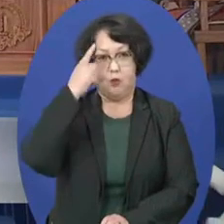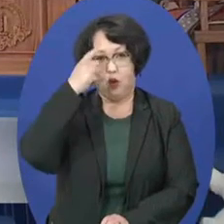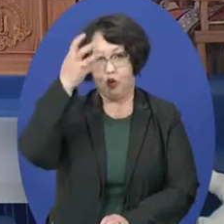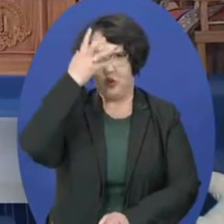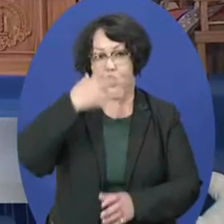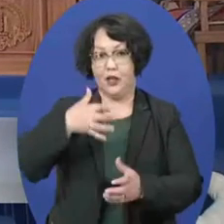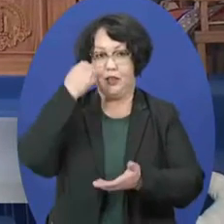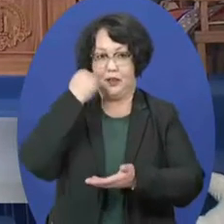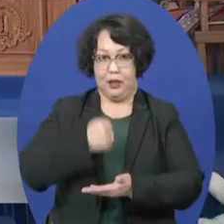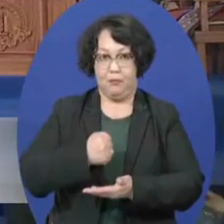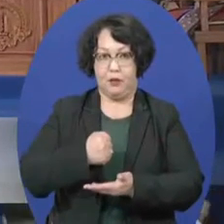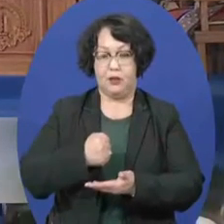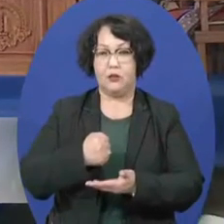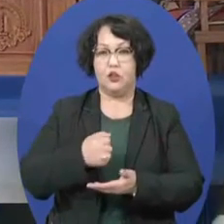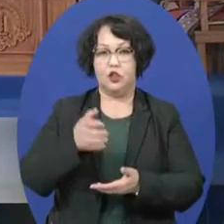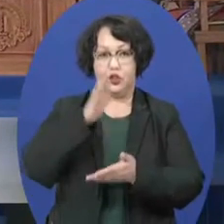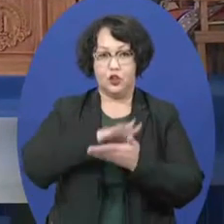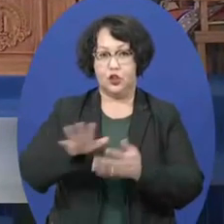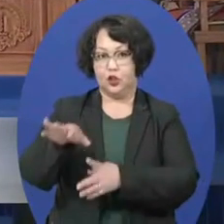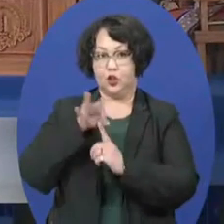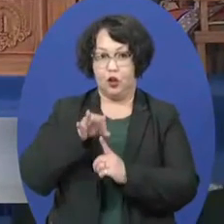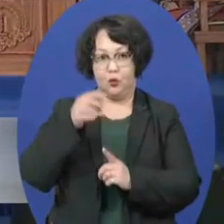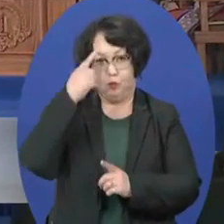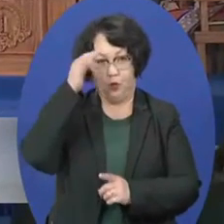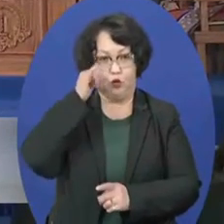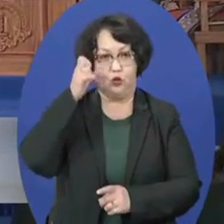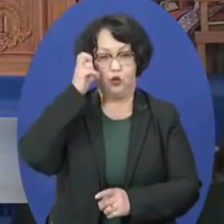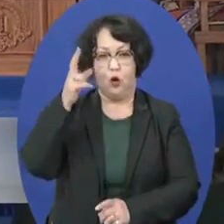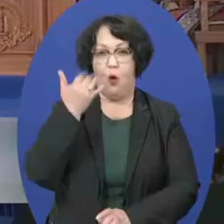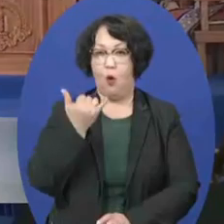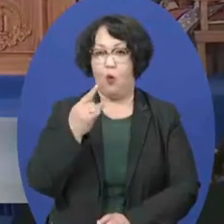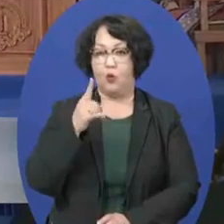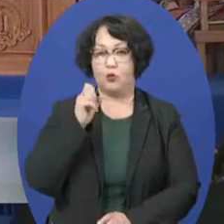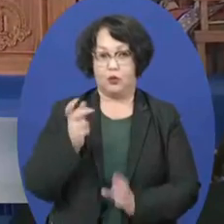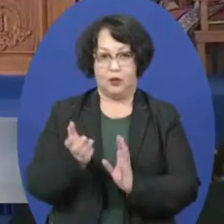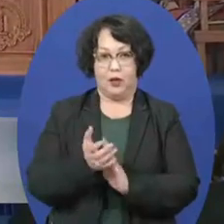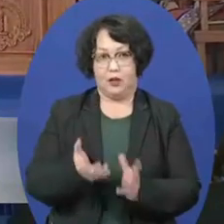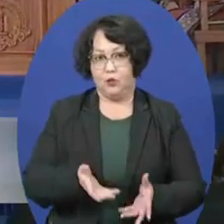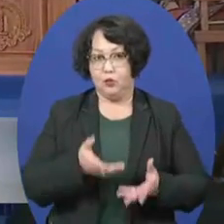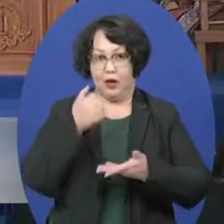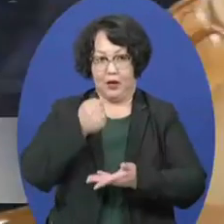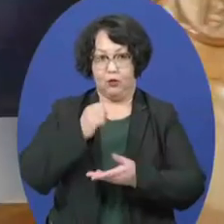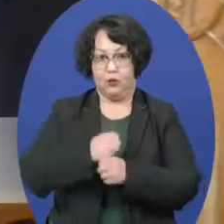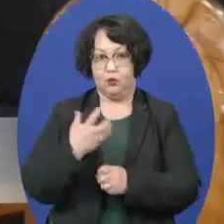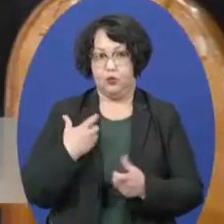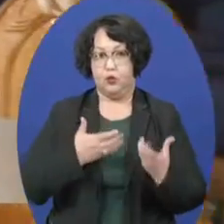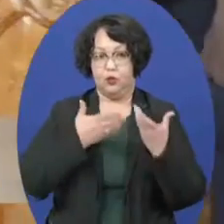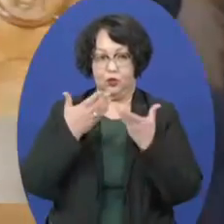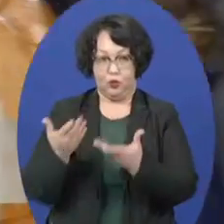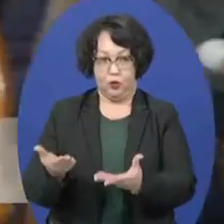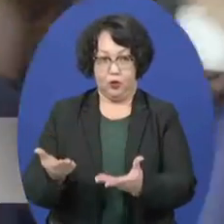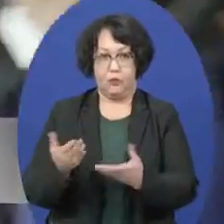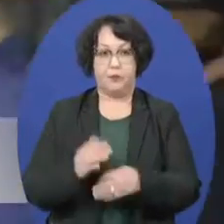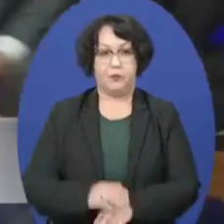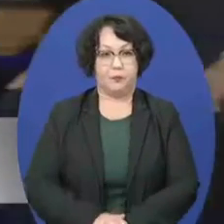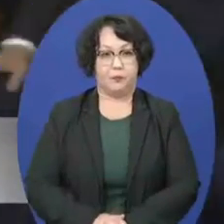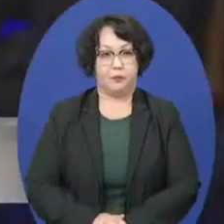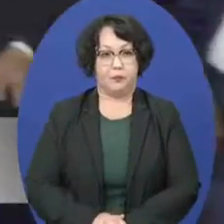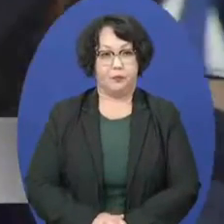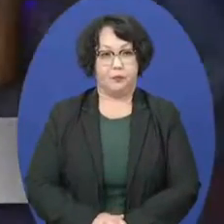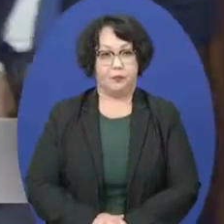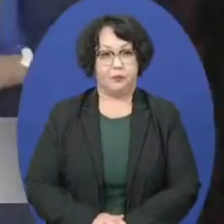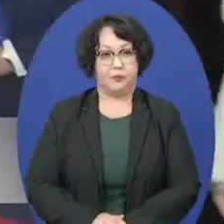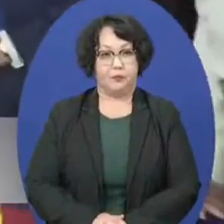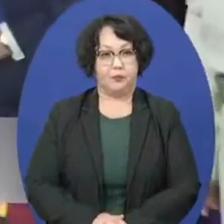Монгол төрийн дангийн шинээр сонгогдсон Монгол улсын ерөнхийлөгч Ухнагийн хүрэлцээг үргэлжлүүлэхээр хүрэн байна.